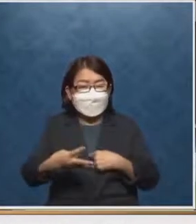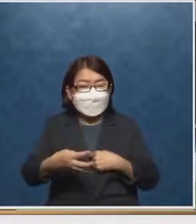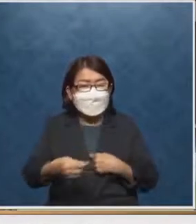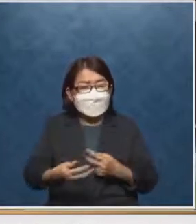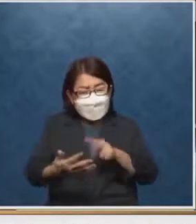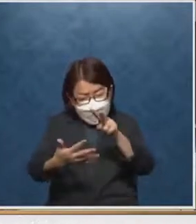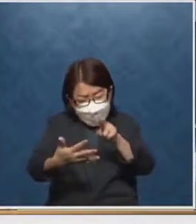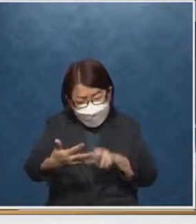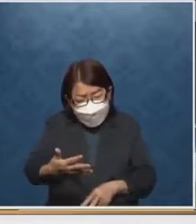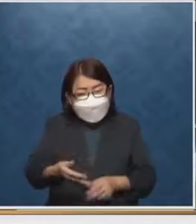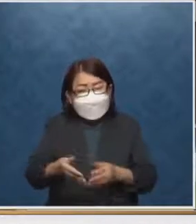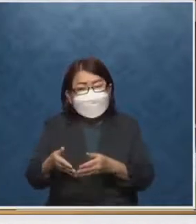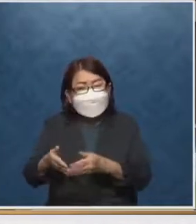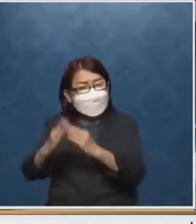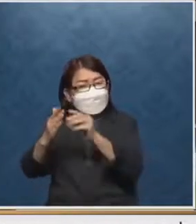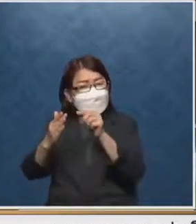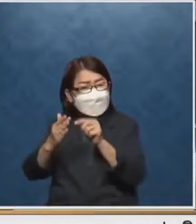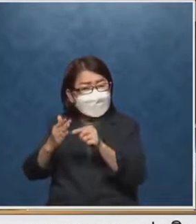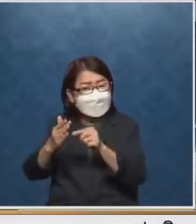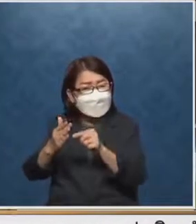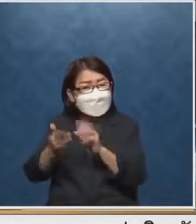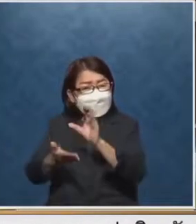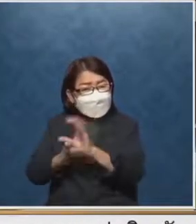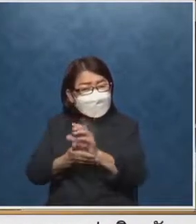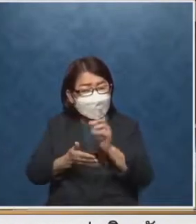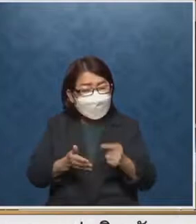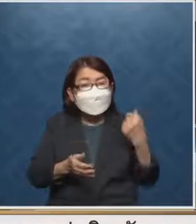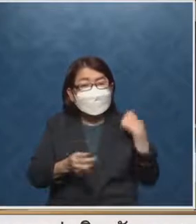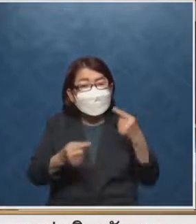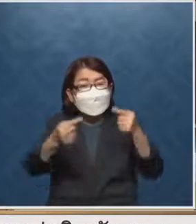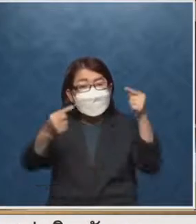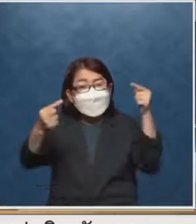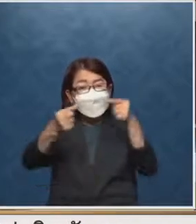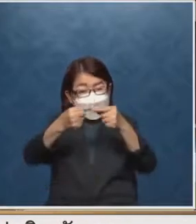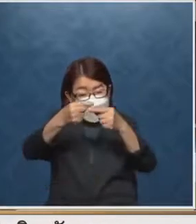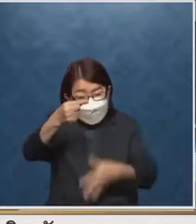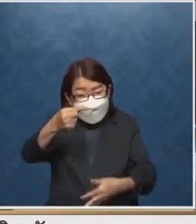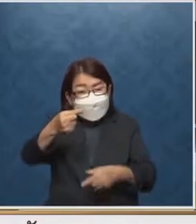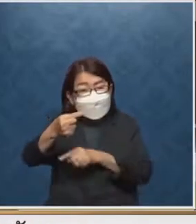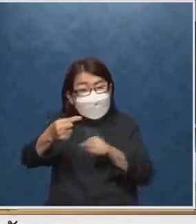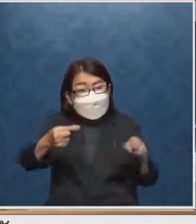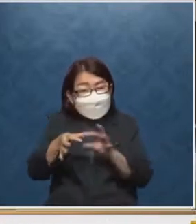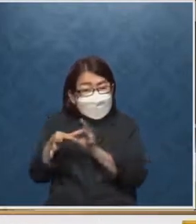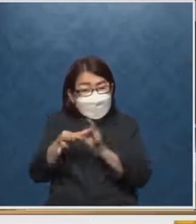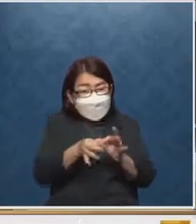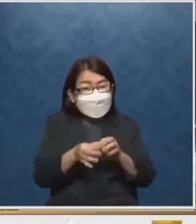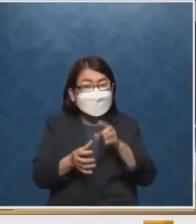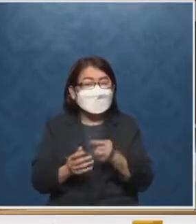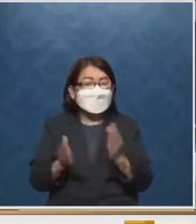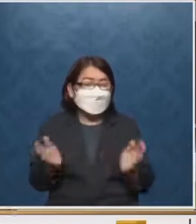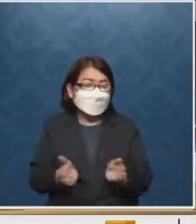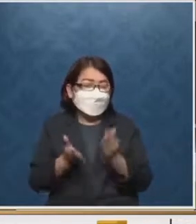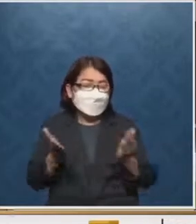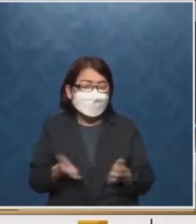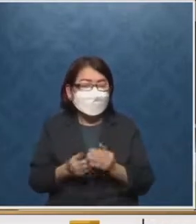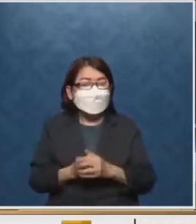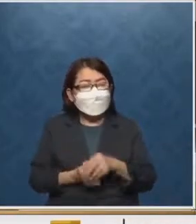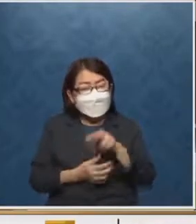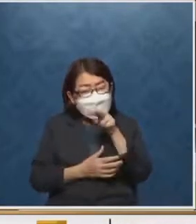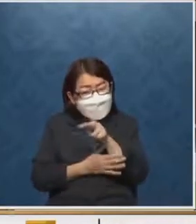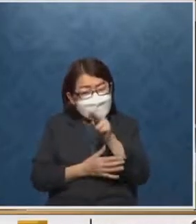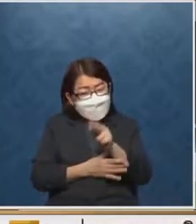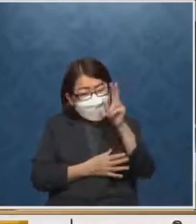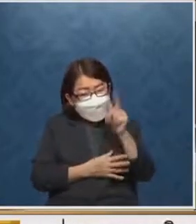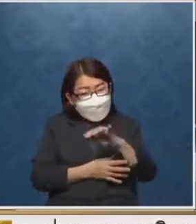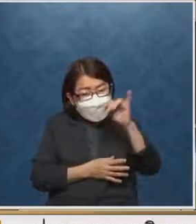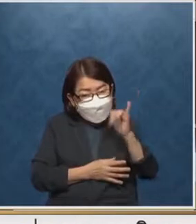ของการจัดตั้งกองทุนนะครับก็ไปเป็นแนวทางเดียวกันนะครับมีการรณรงค์ส่งเสริมเฝ้าระวังสื่อที่ไม่ปลอดภัยและ